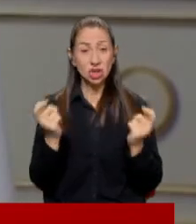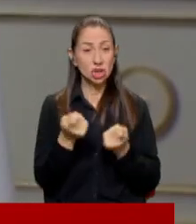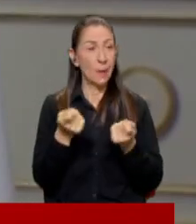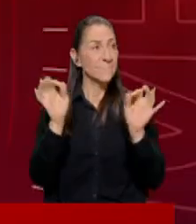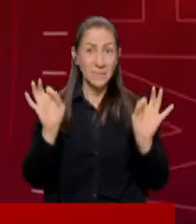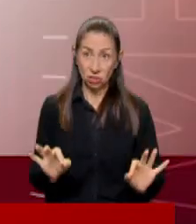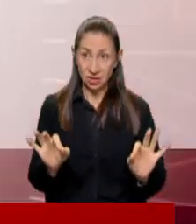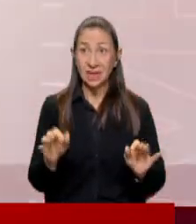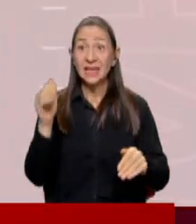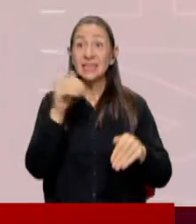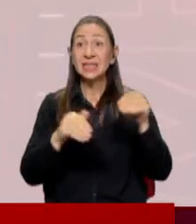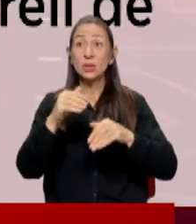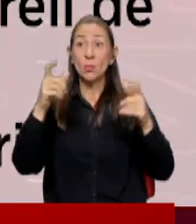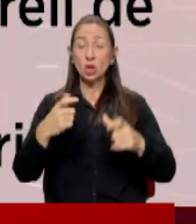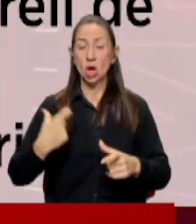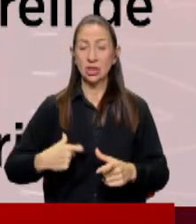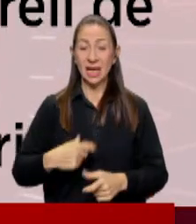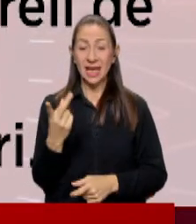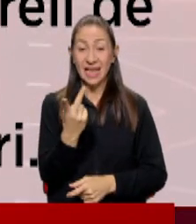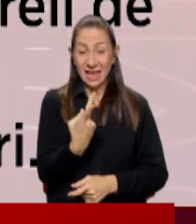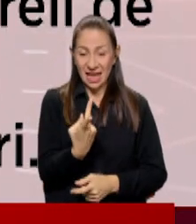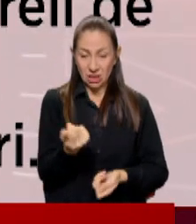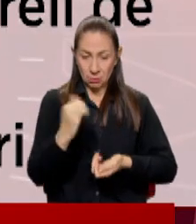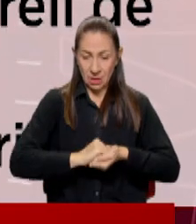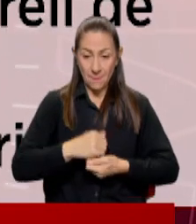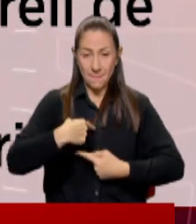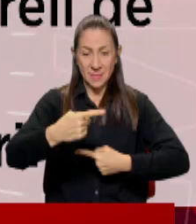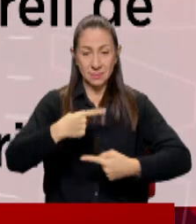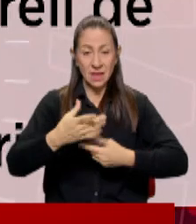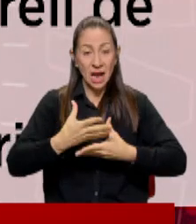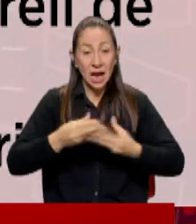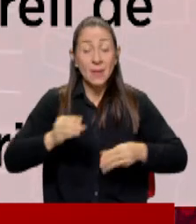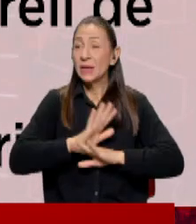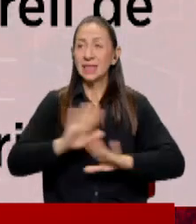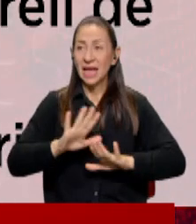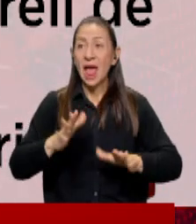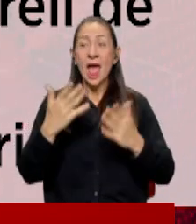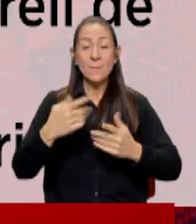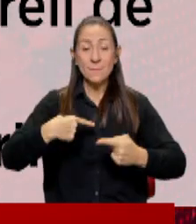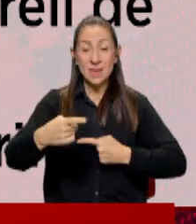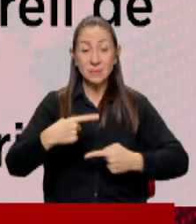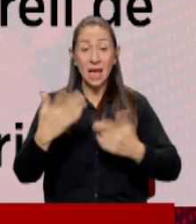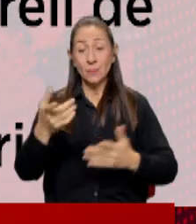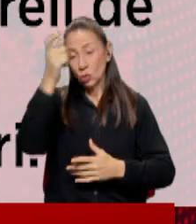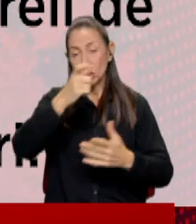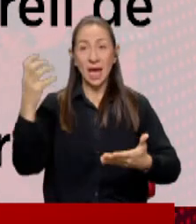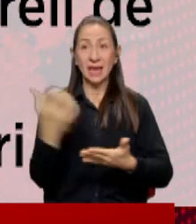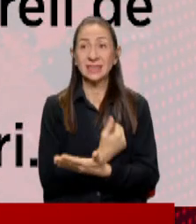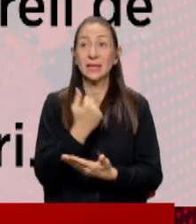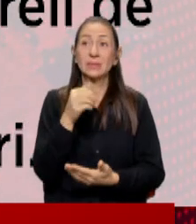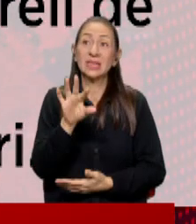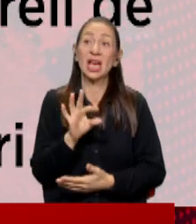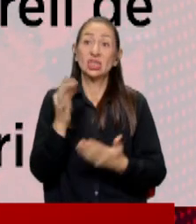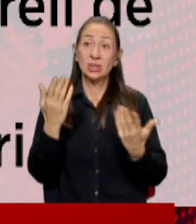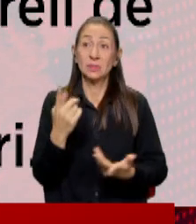çalışma başlattık seçim bölgesine özel ikili işbirliğiyle birbirimize kaybettirmek yerine Hem birbirimize hem ülkeye kazandırmayı